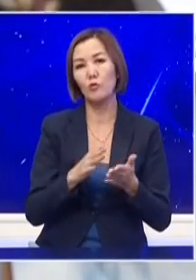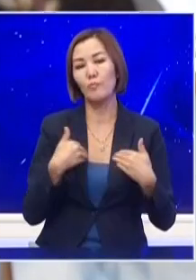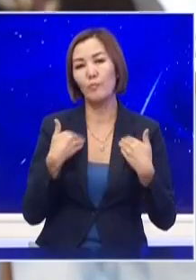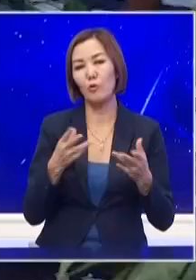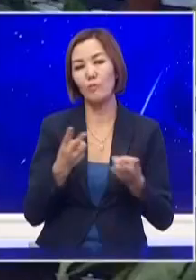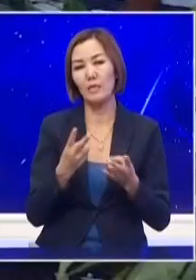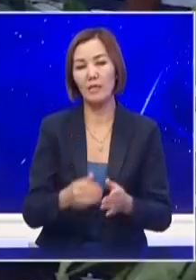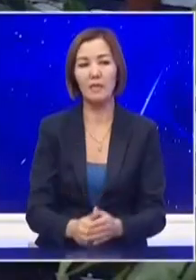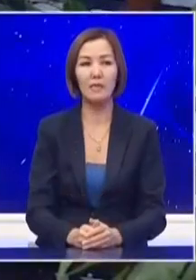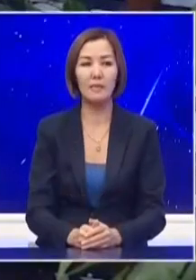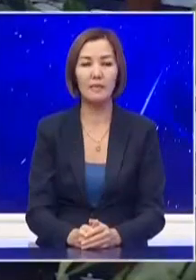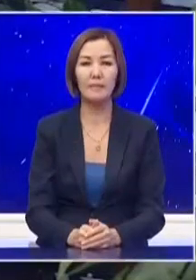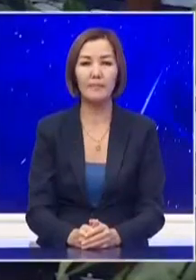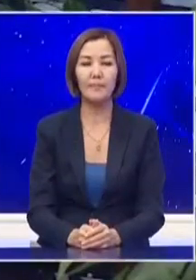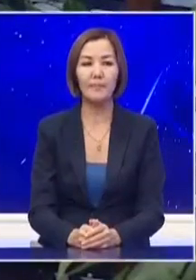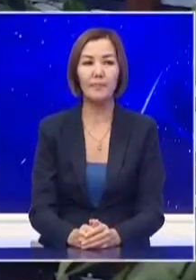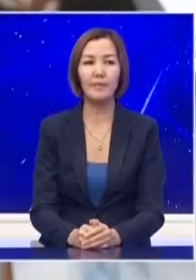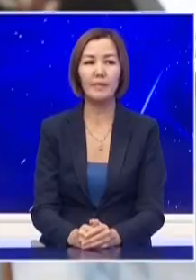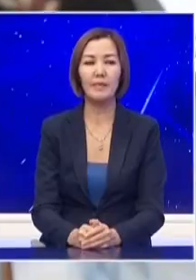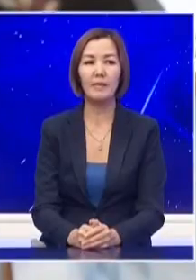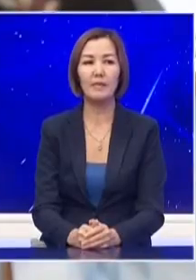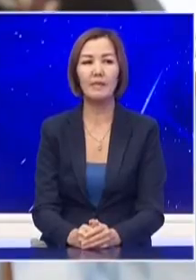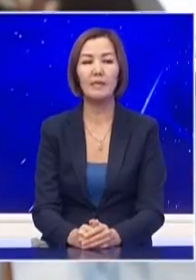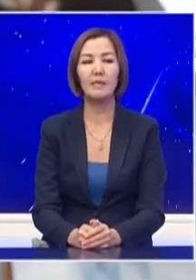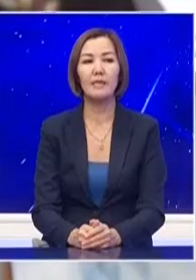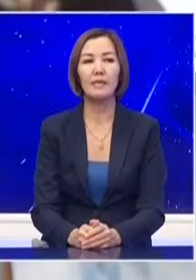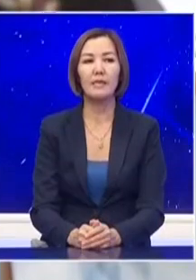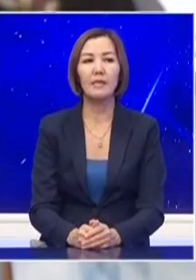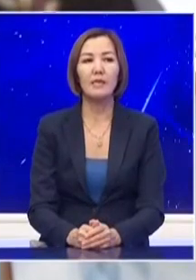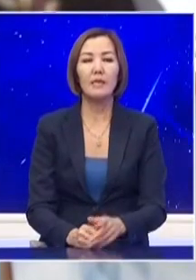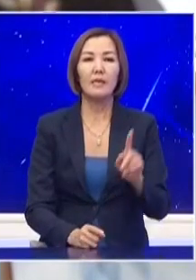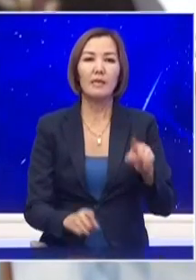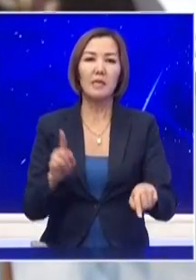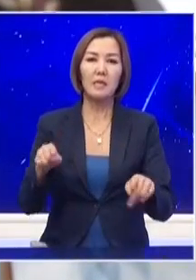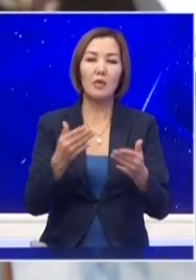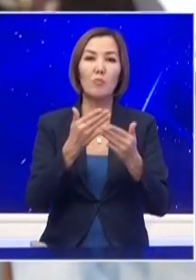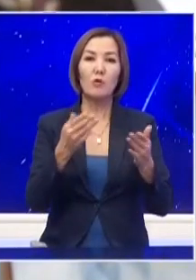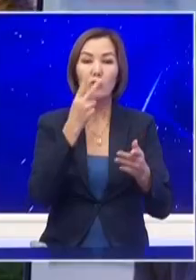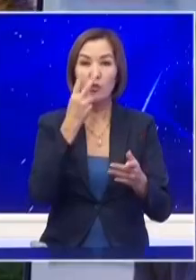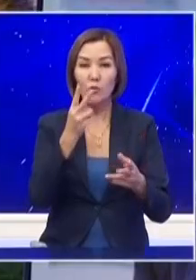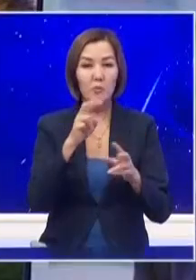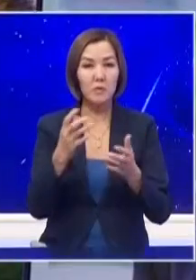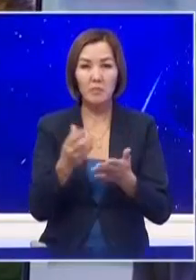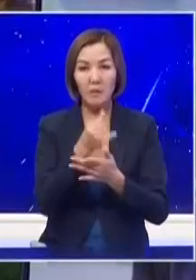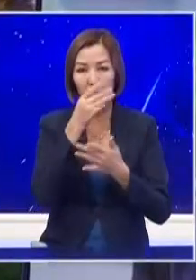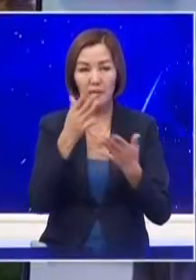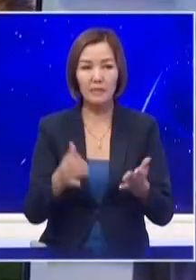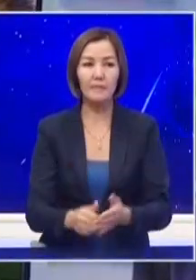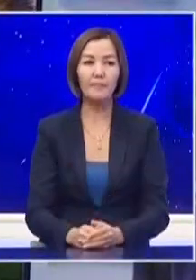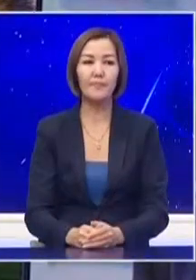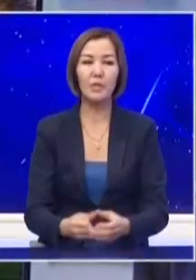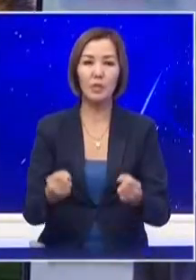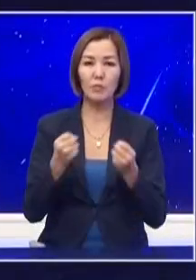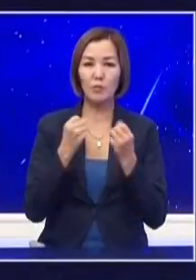жүру үшін біз бәрін шығарып көрсетіп отырмыз. Бұны кейде мұражайларды аралап жүріп соны таппайсың. Сонымен бірге ауданның